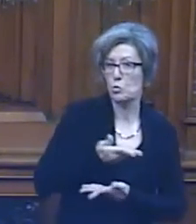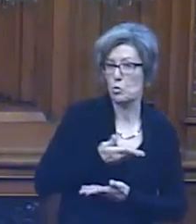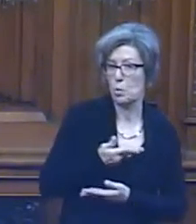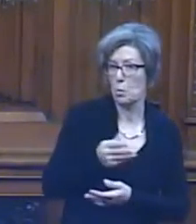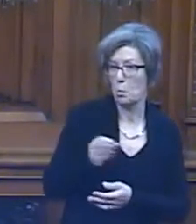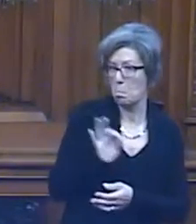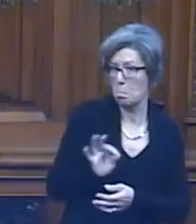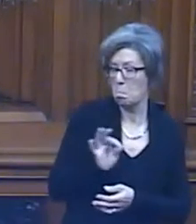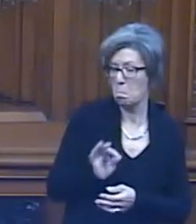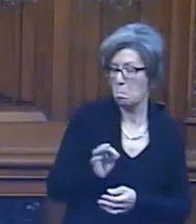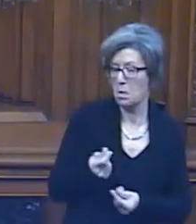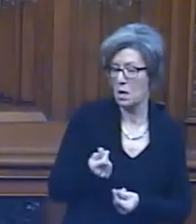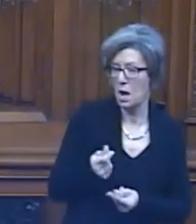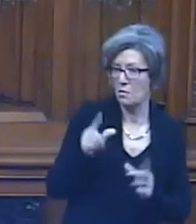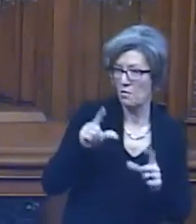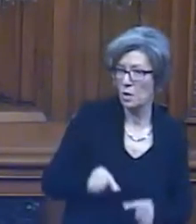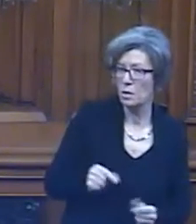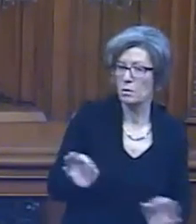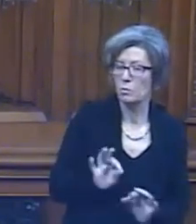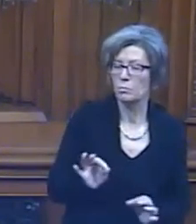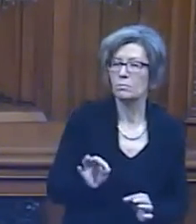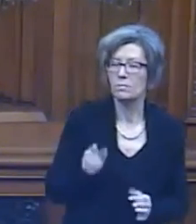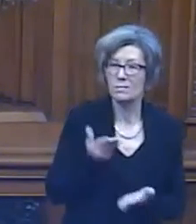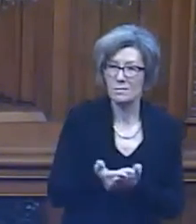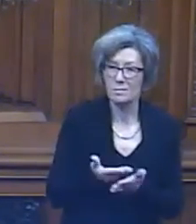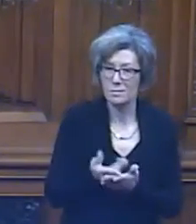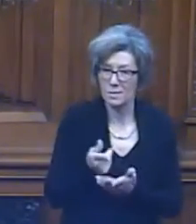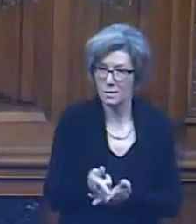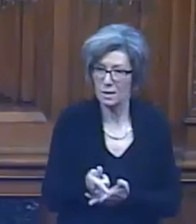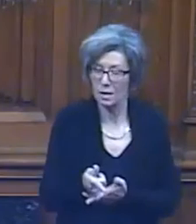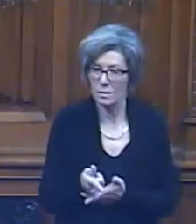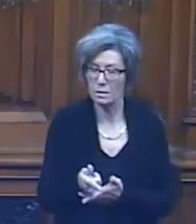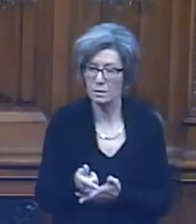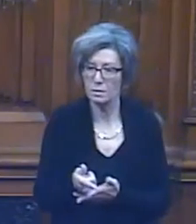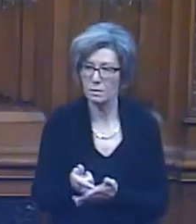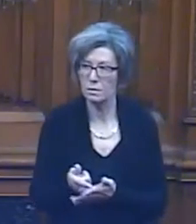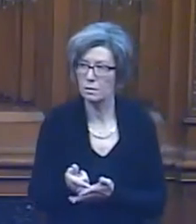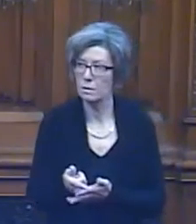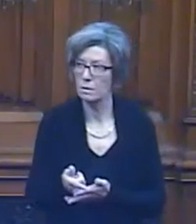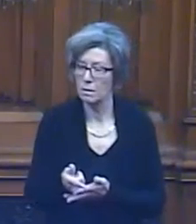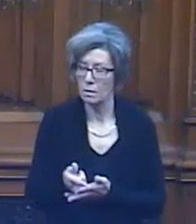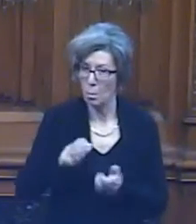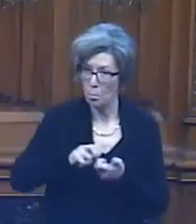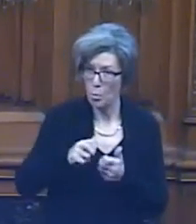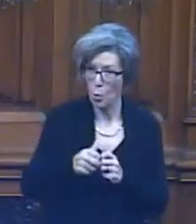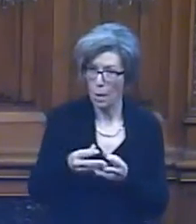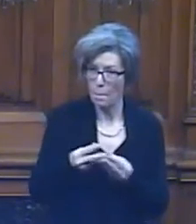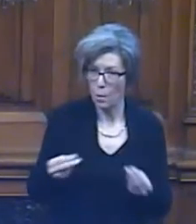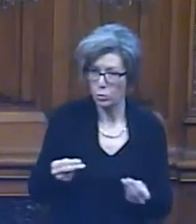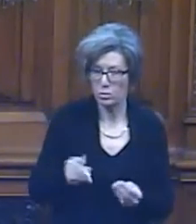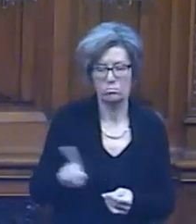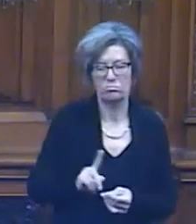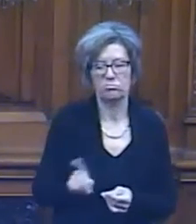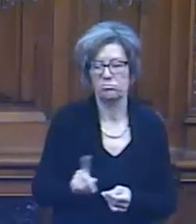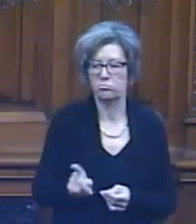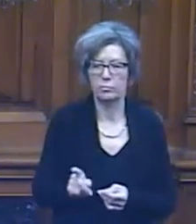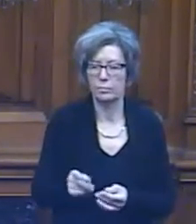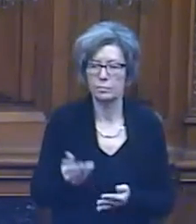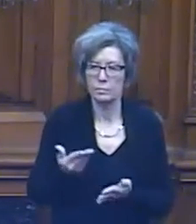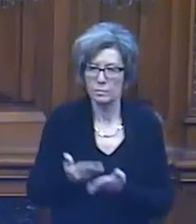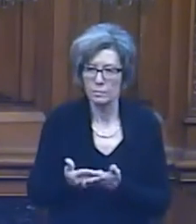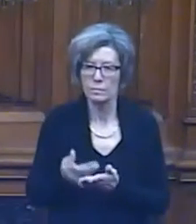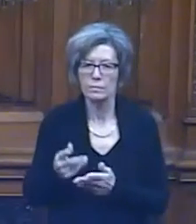du bekommst weniger Geld, löst, meine sehr geehrten Damen und Herren, keine Probleme, sondern